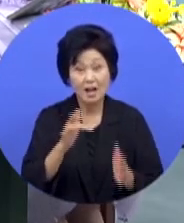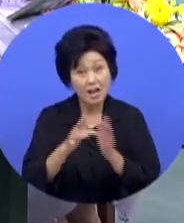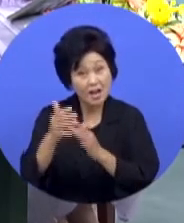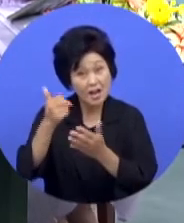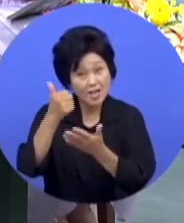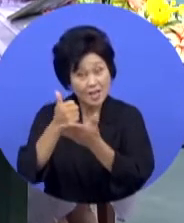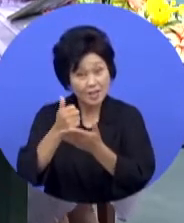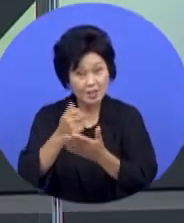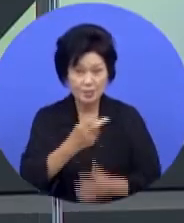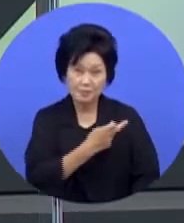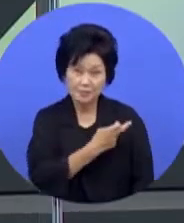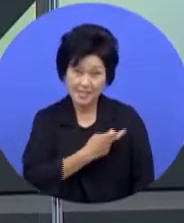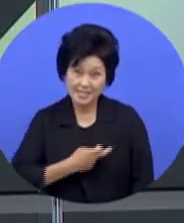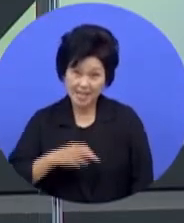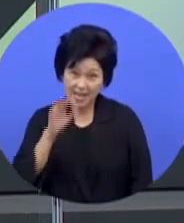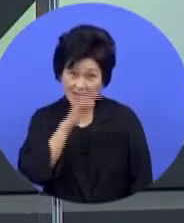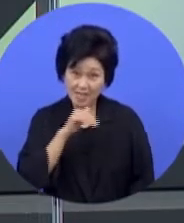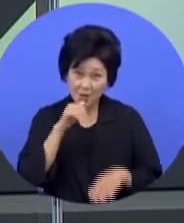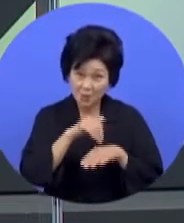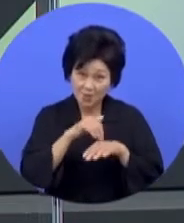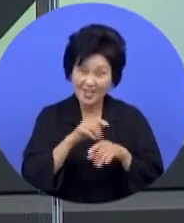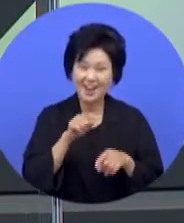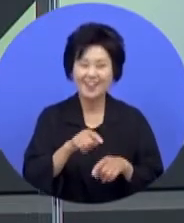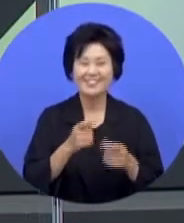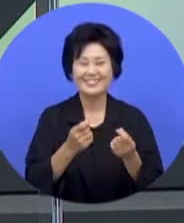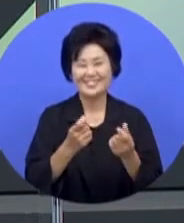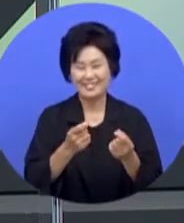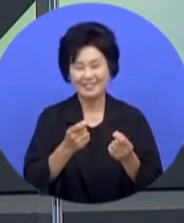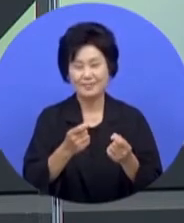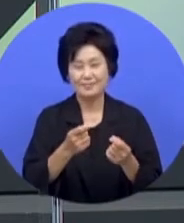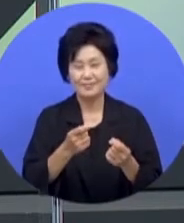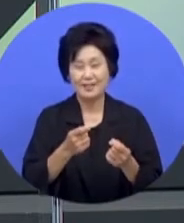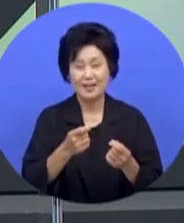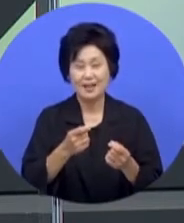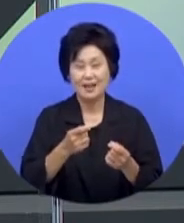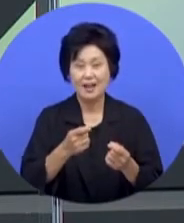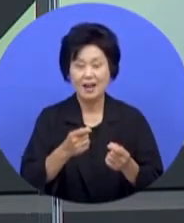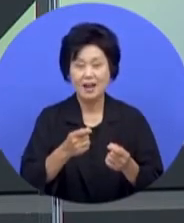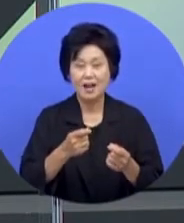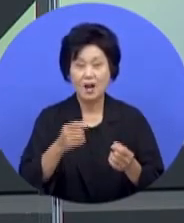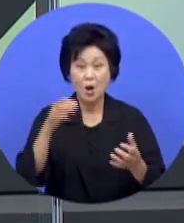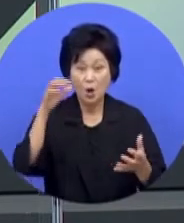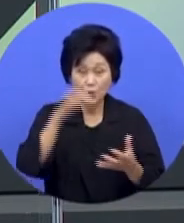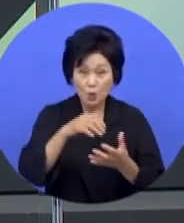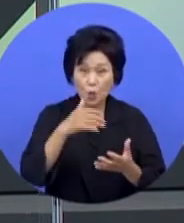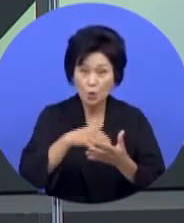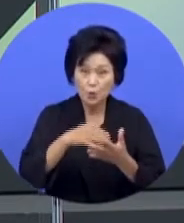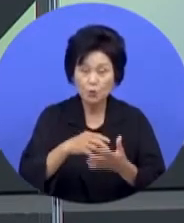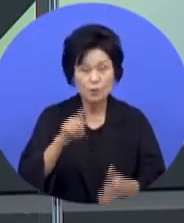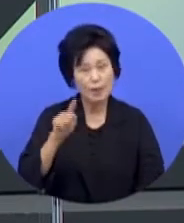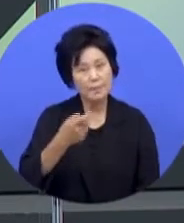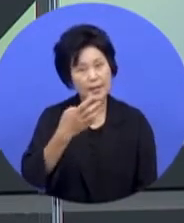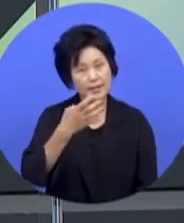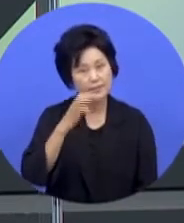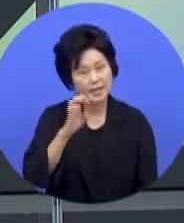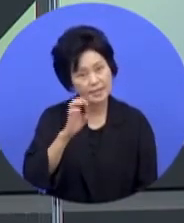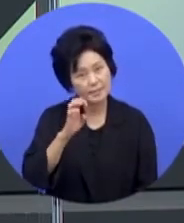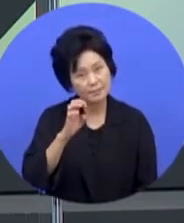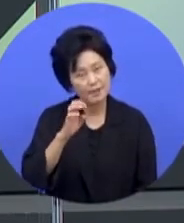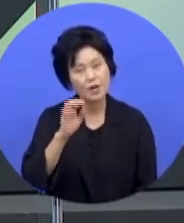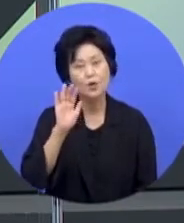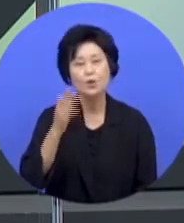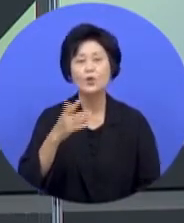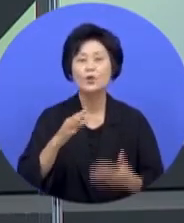훈련하신 것처럼. 네. 예. 그러네. 그렇게 해서 총 정원이 네. 한 146명 정도 되면 네네. 저희 교회가 감당할 수